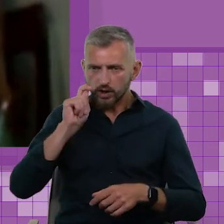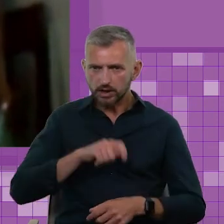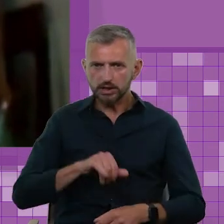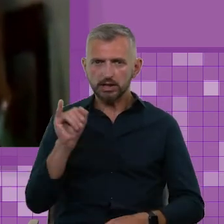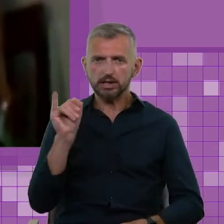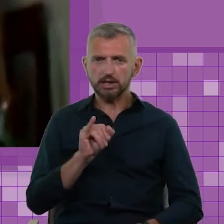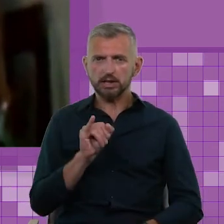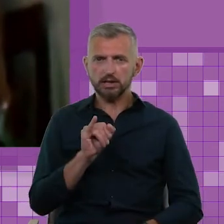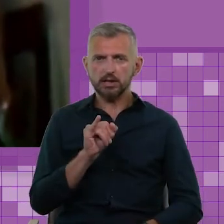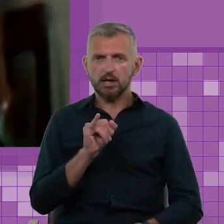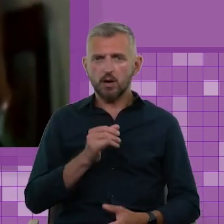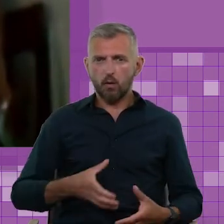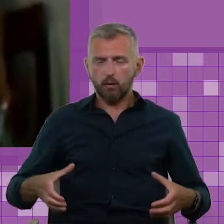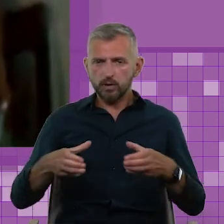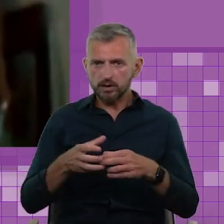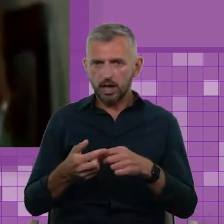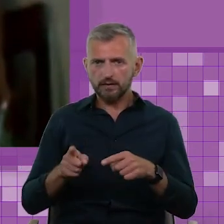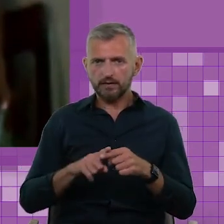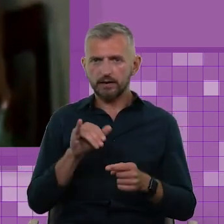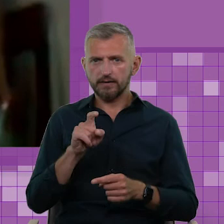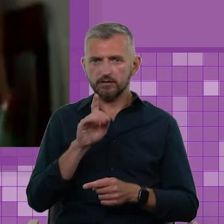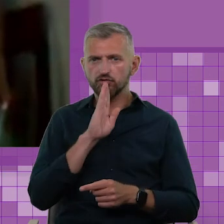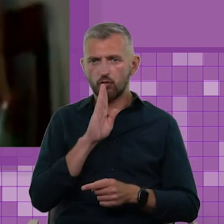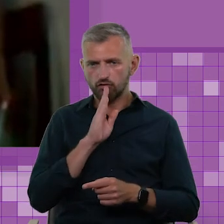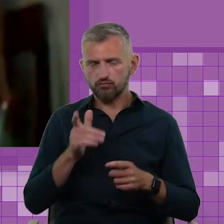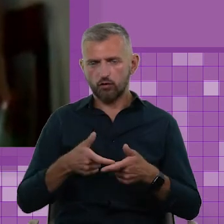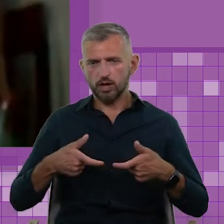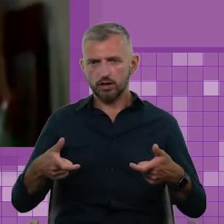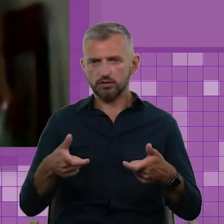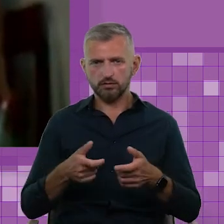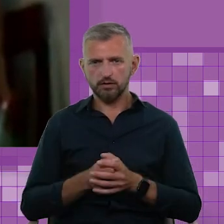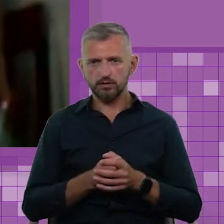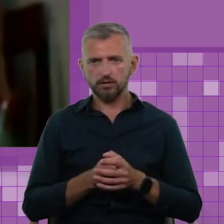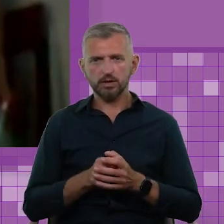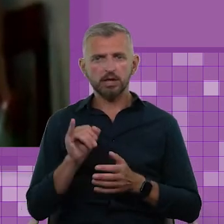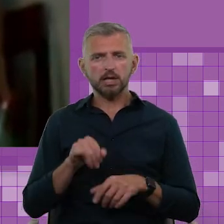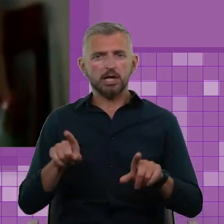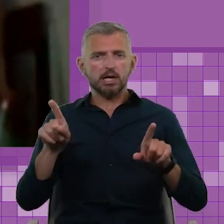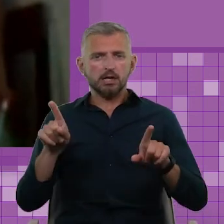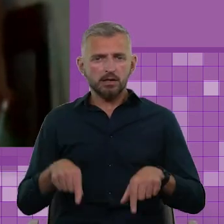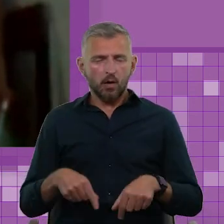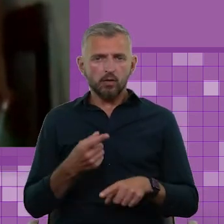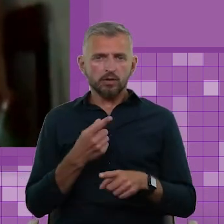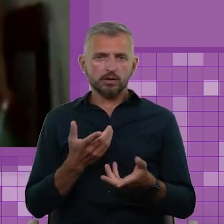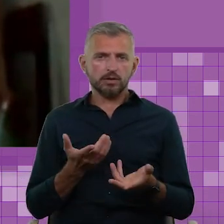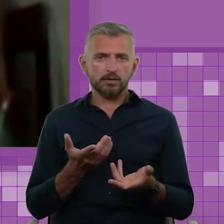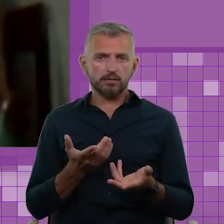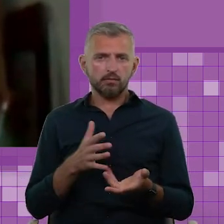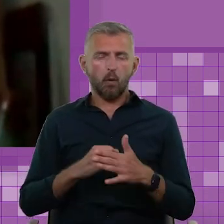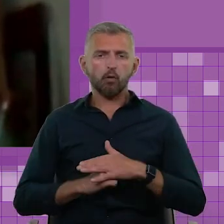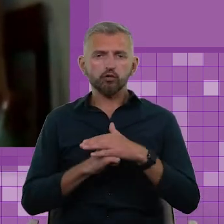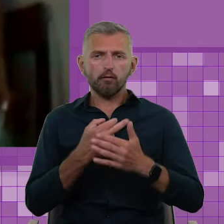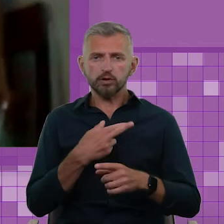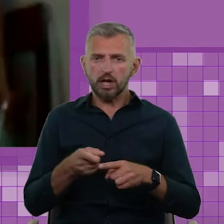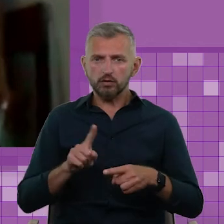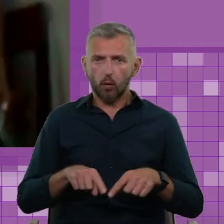і об'єднати це із жіночим конгресом. І також основа для